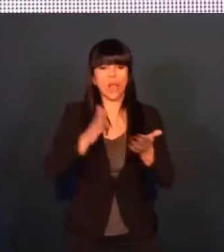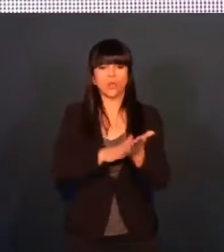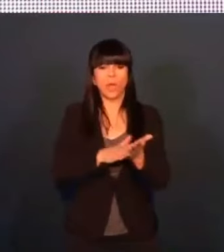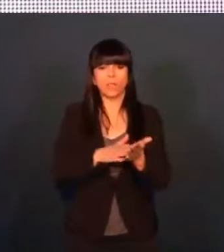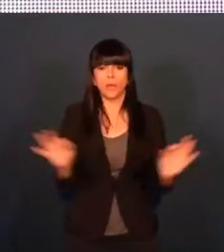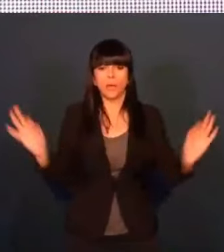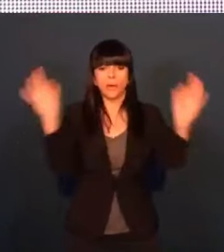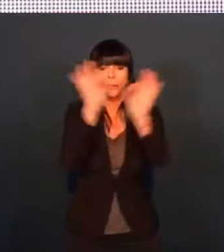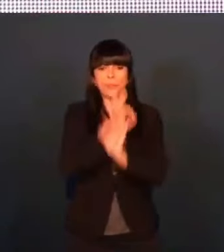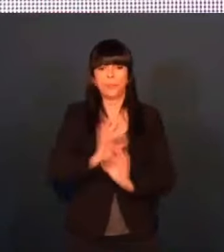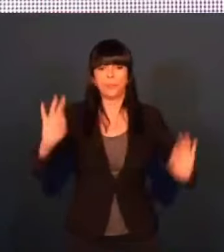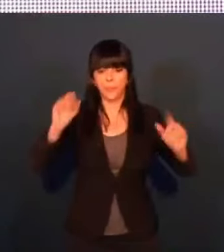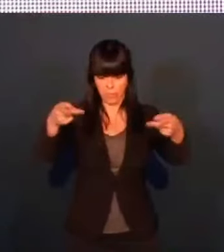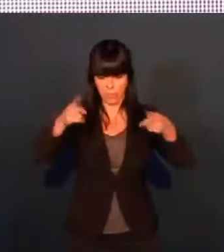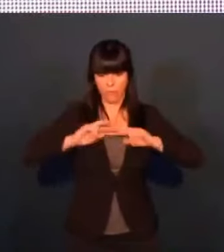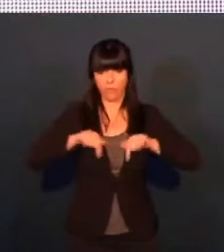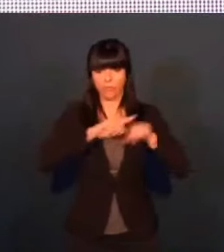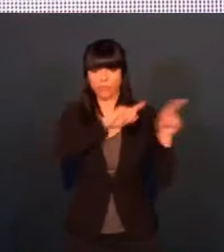и не получихме до сега.